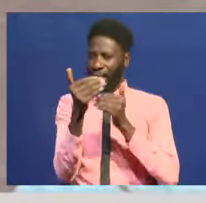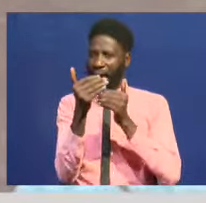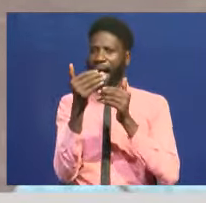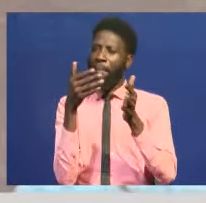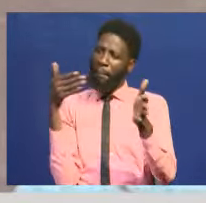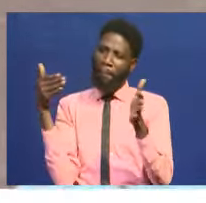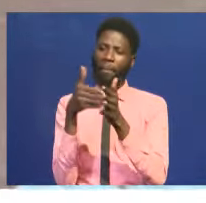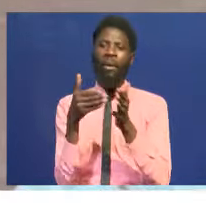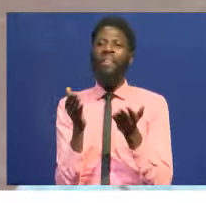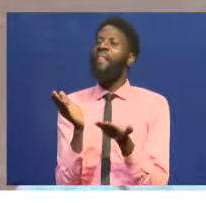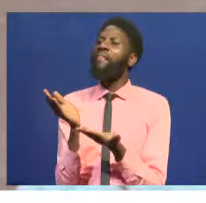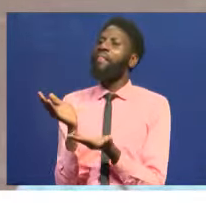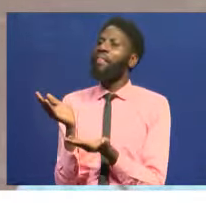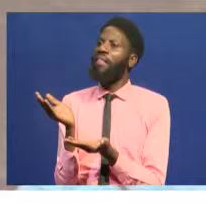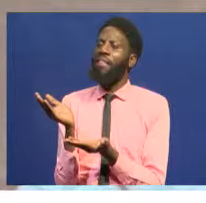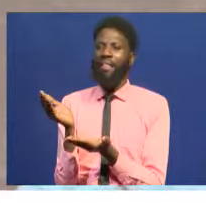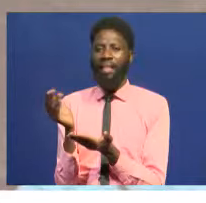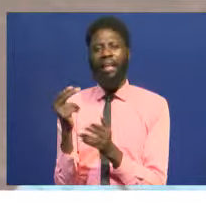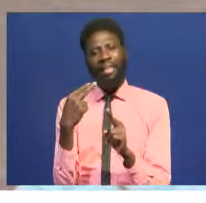We were candidates